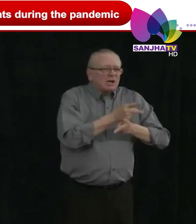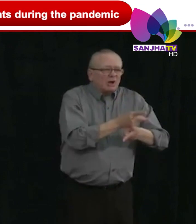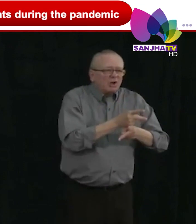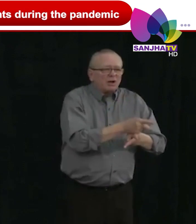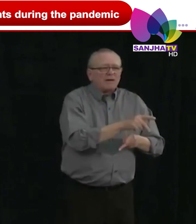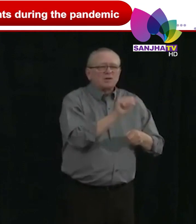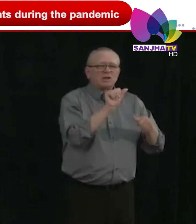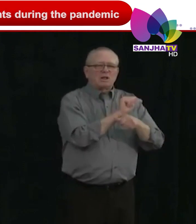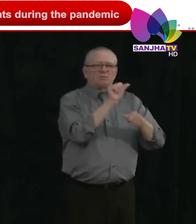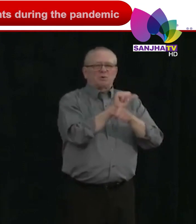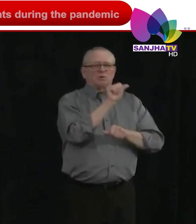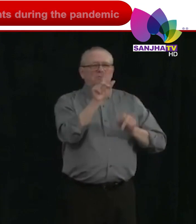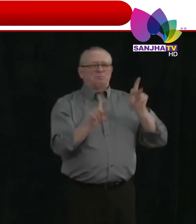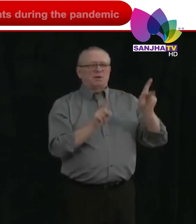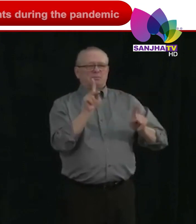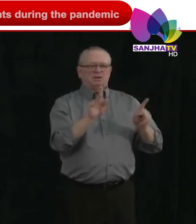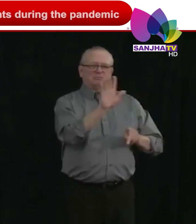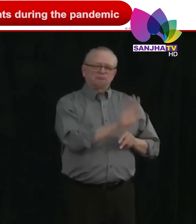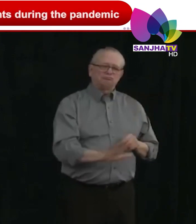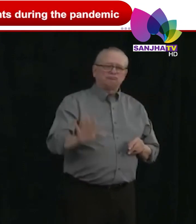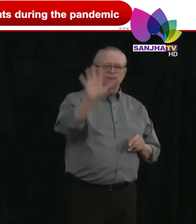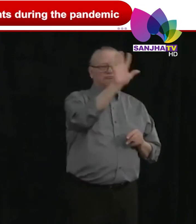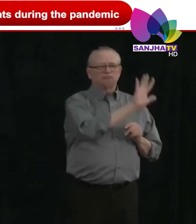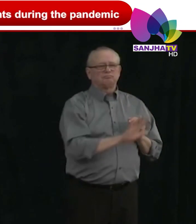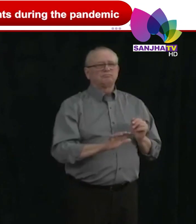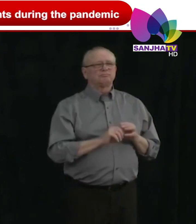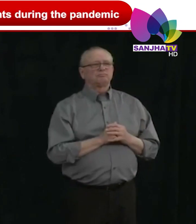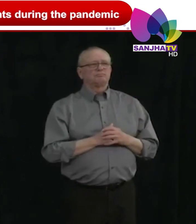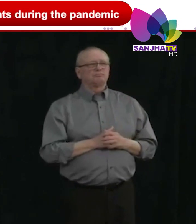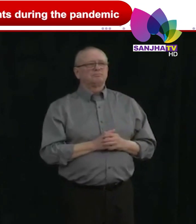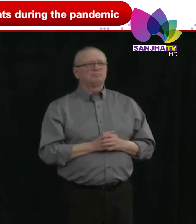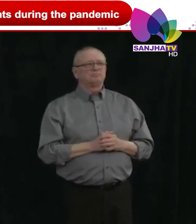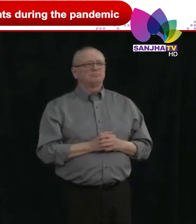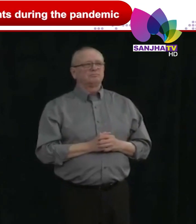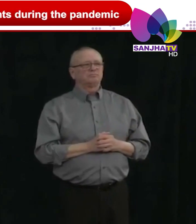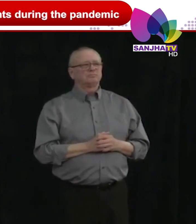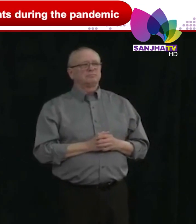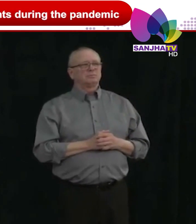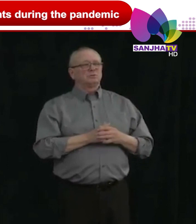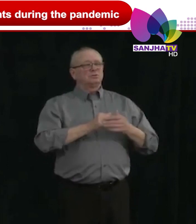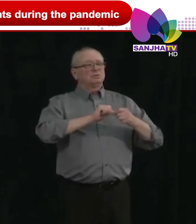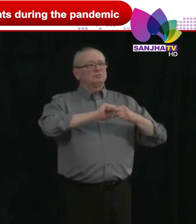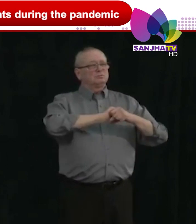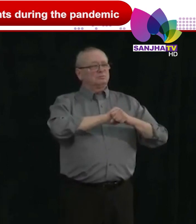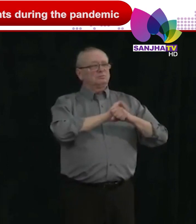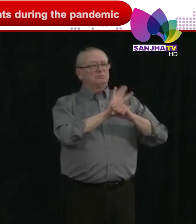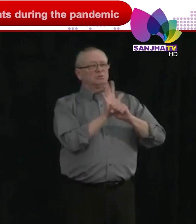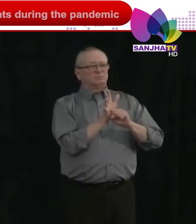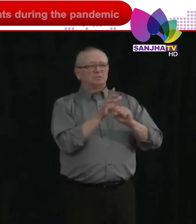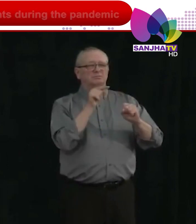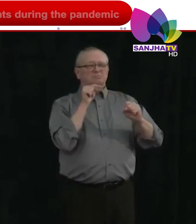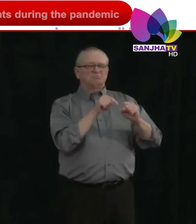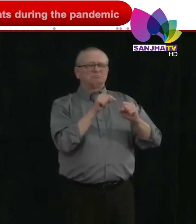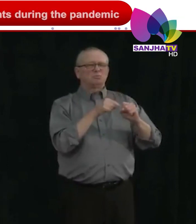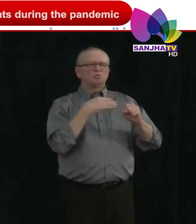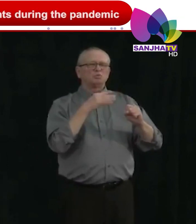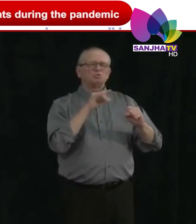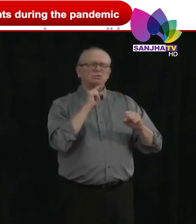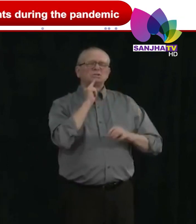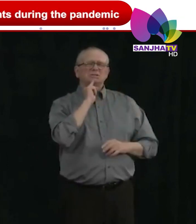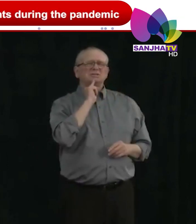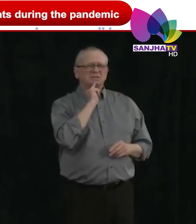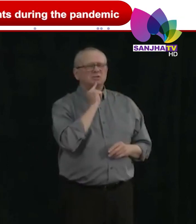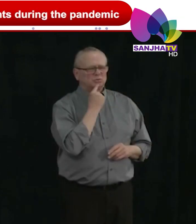an unprecedented public health emergency, COVID-19 poses a serious threat to our vulnerable